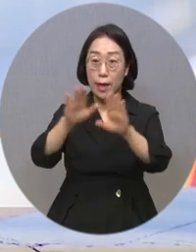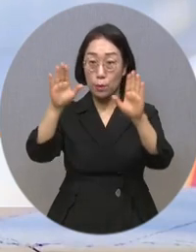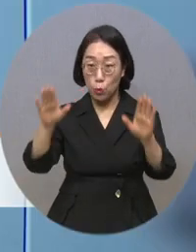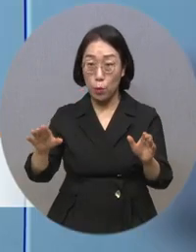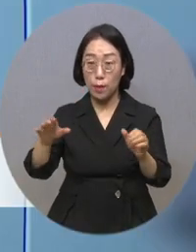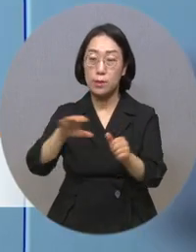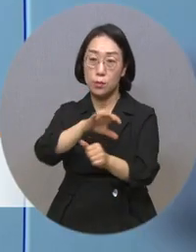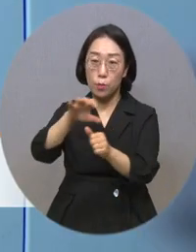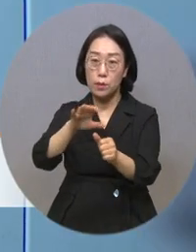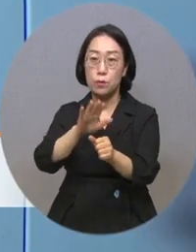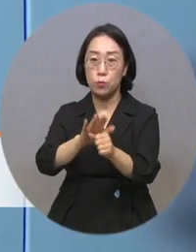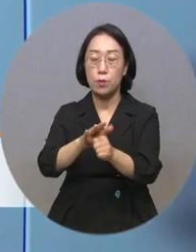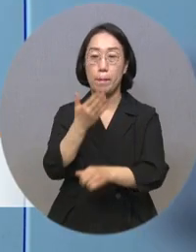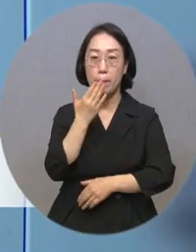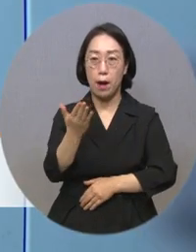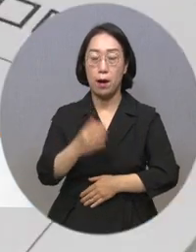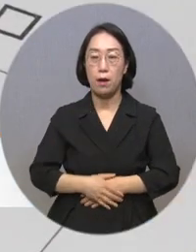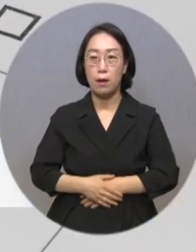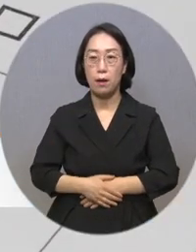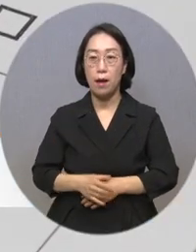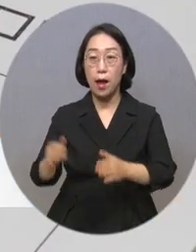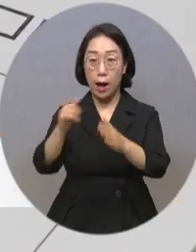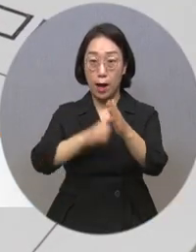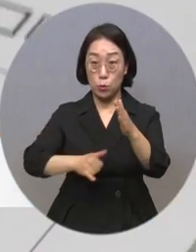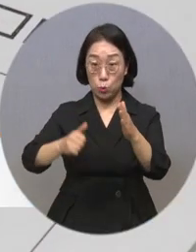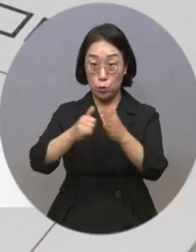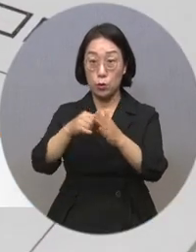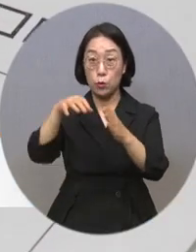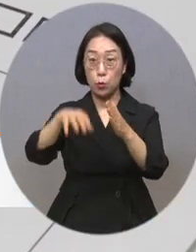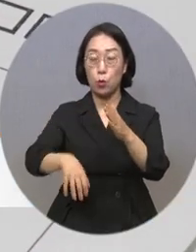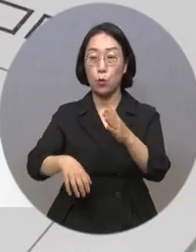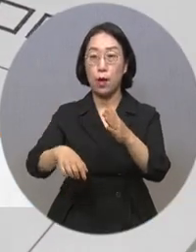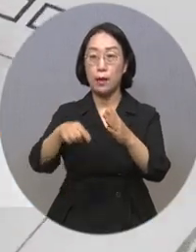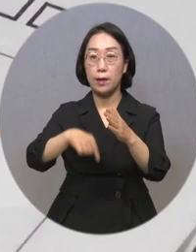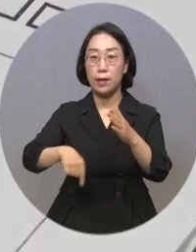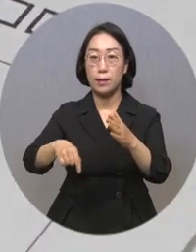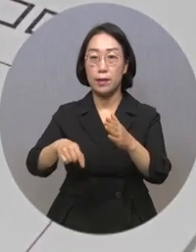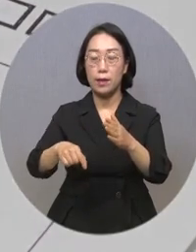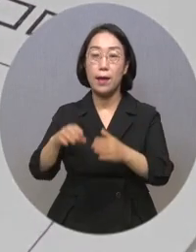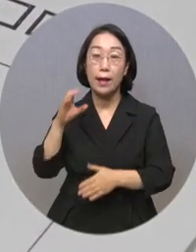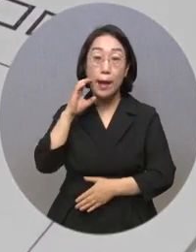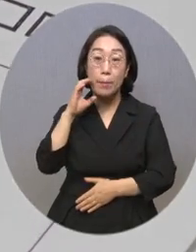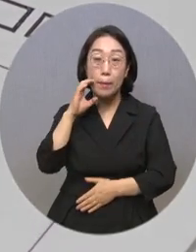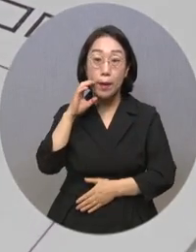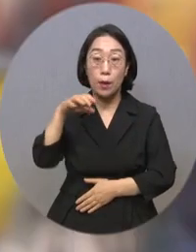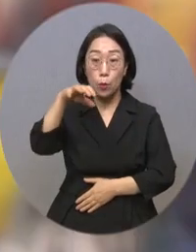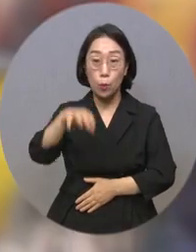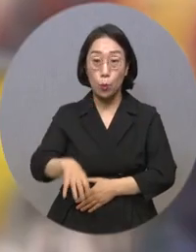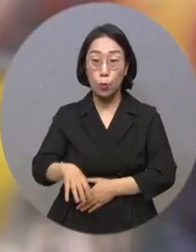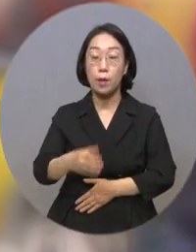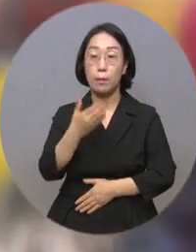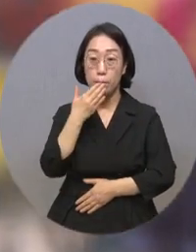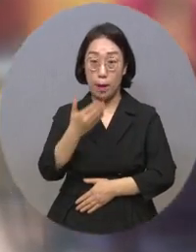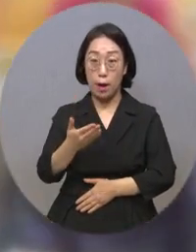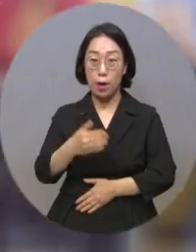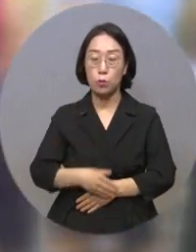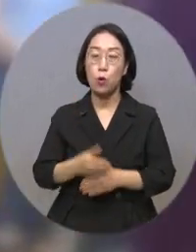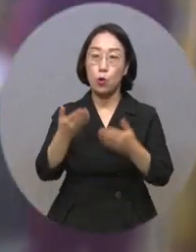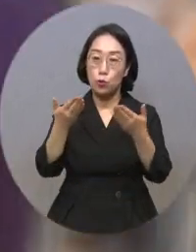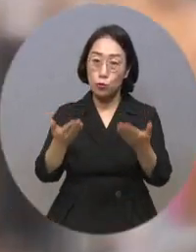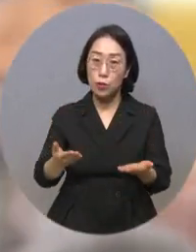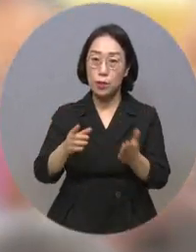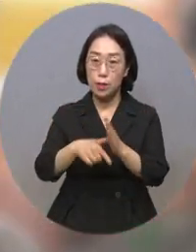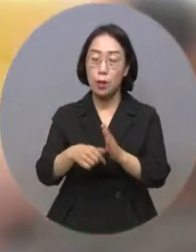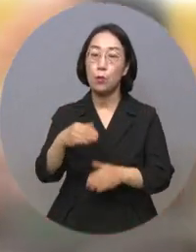받을수 있습니다 가족들도 치매 안심 센터 4 가족 카페 를 이용하며 치매환자 쉼터 이용